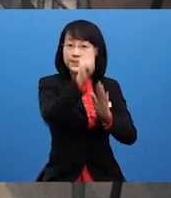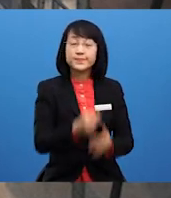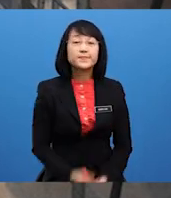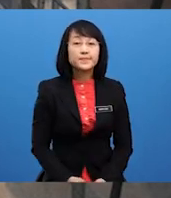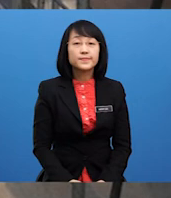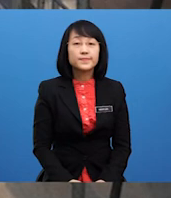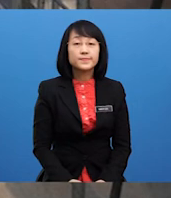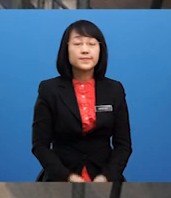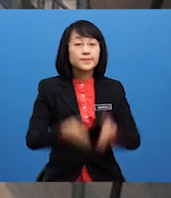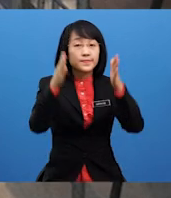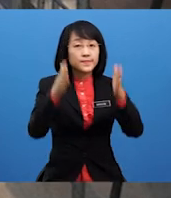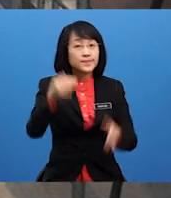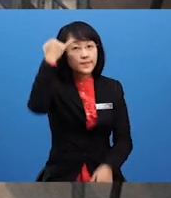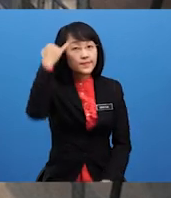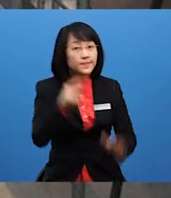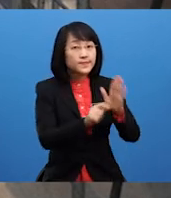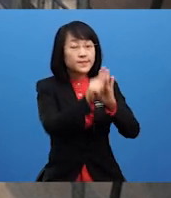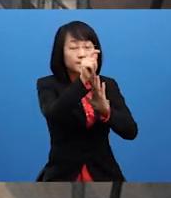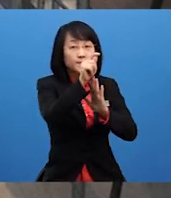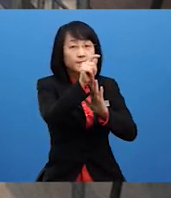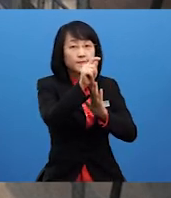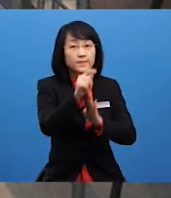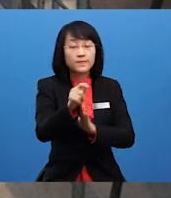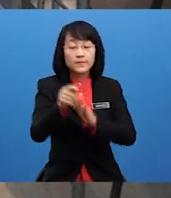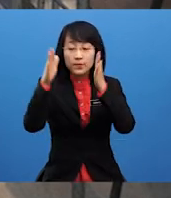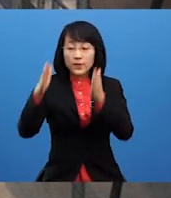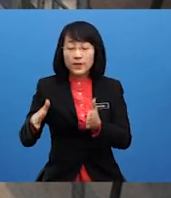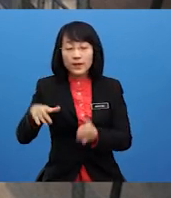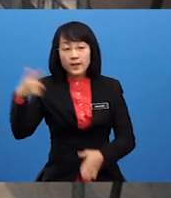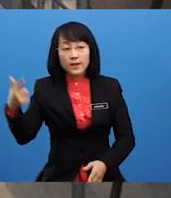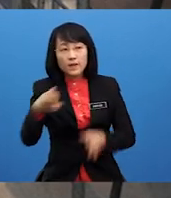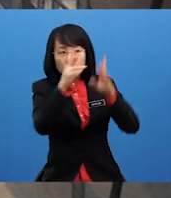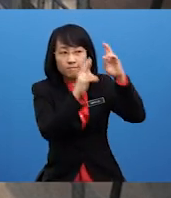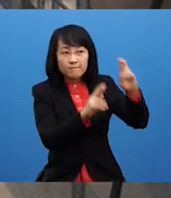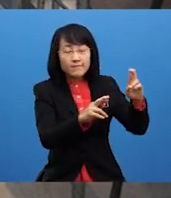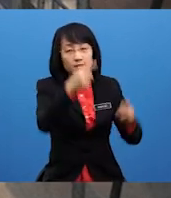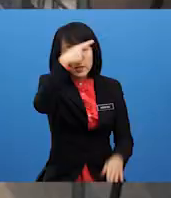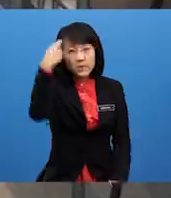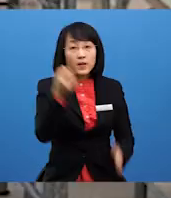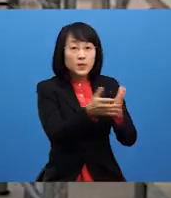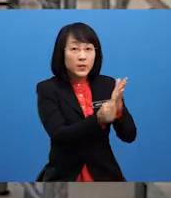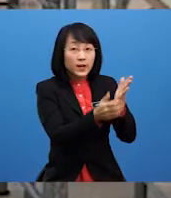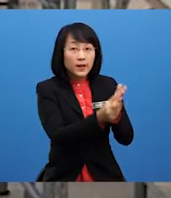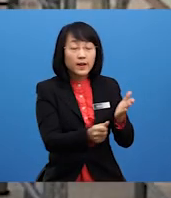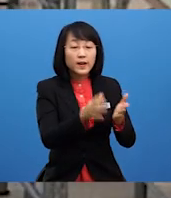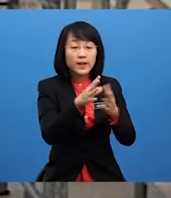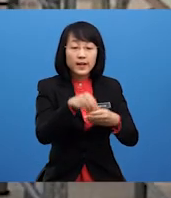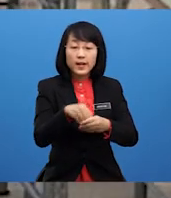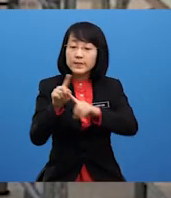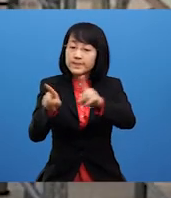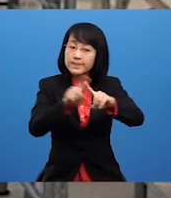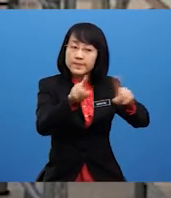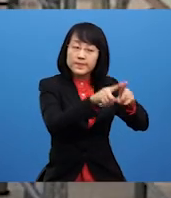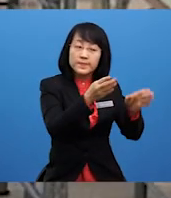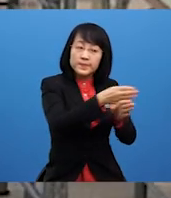Seorang yang berilmu tinggi akan dihormati kerana kebolehannya dalam pelbagai bidang. Penghormatan